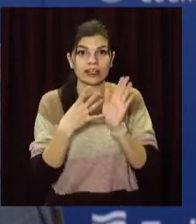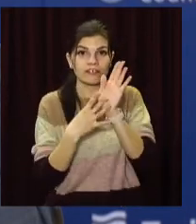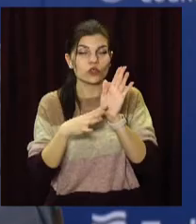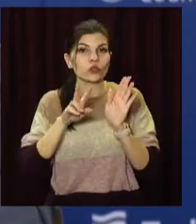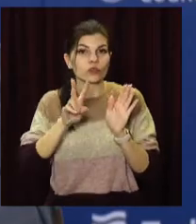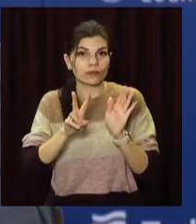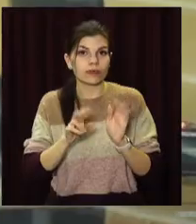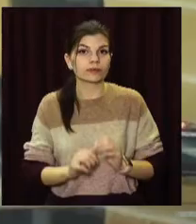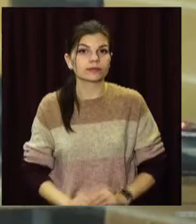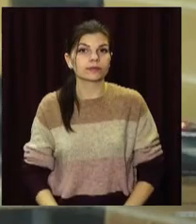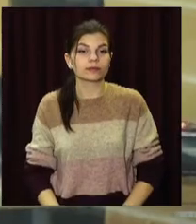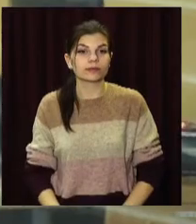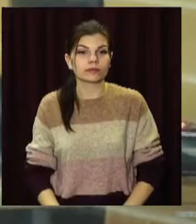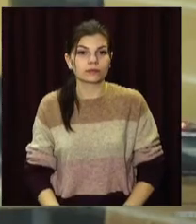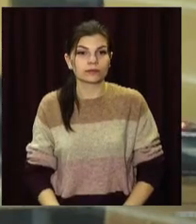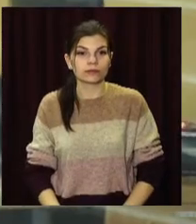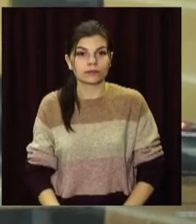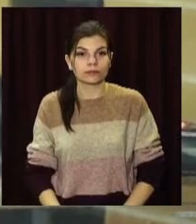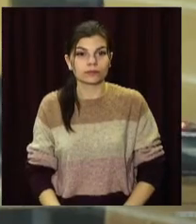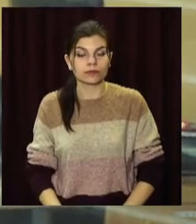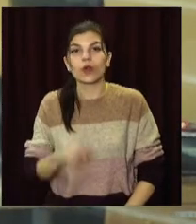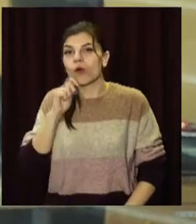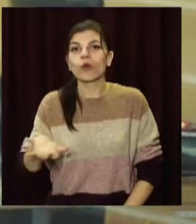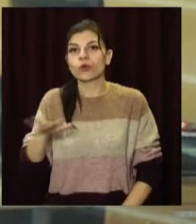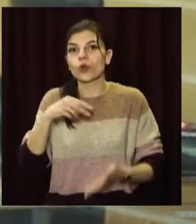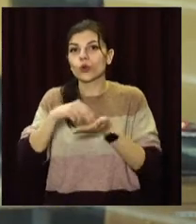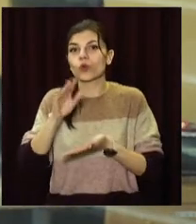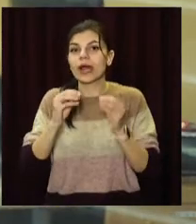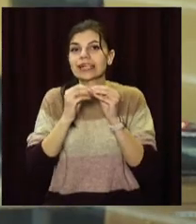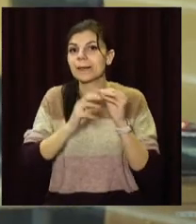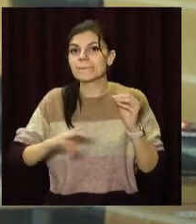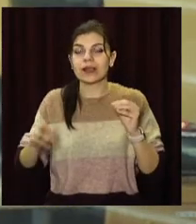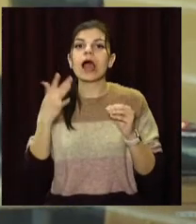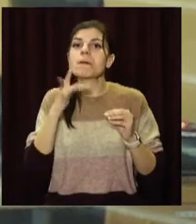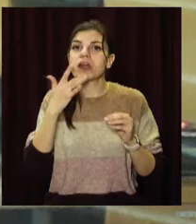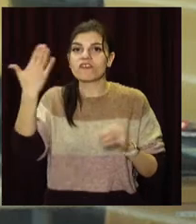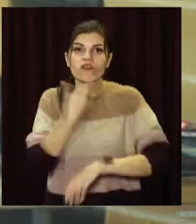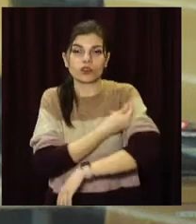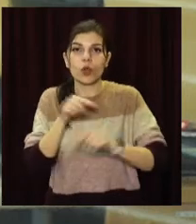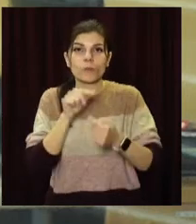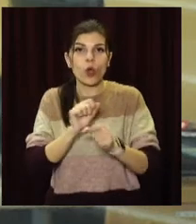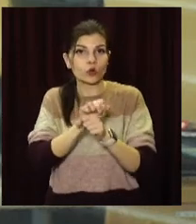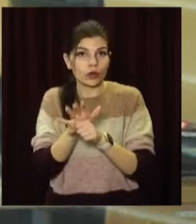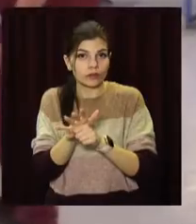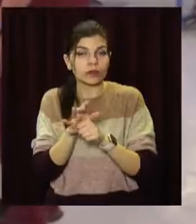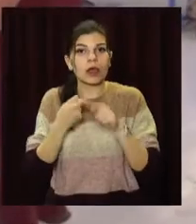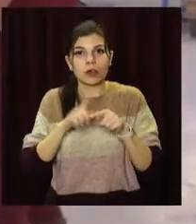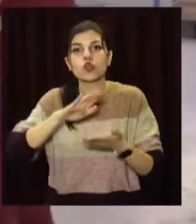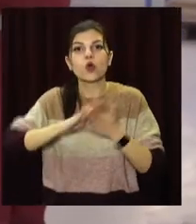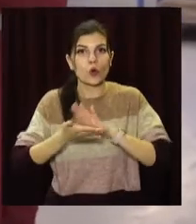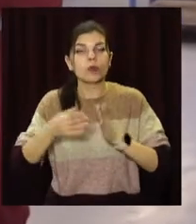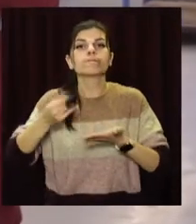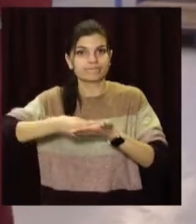1292 пацієнти. Україна закупить 10 мільйонів доз американської вакцини проти коронавірусу. Про це домовились та